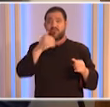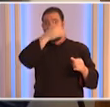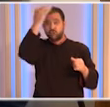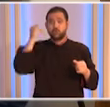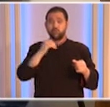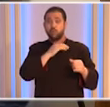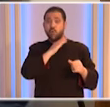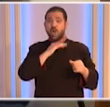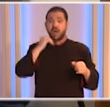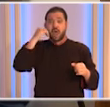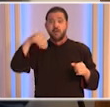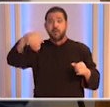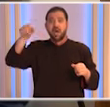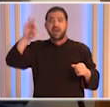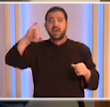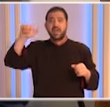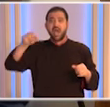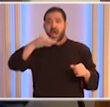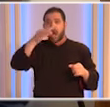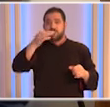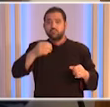când Fecioara a zis